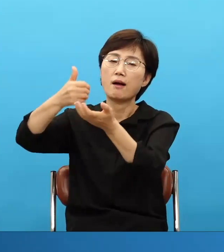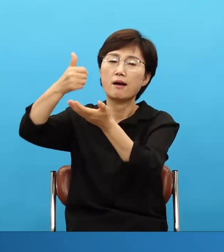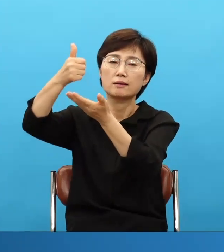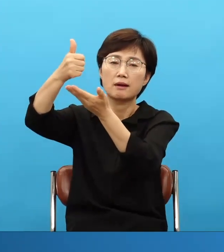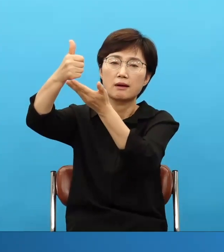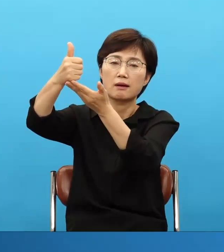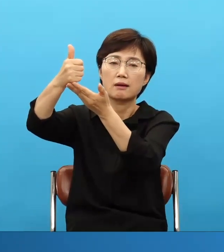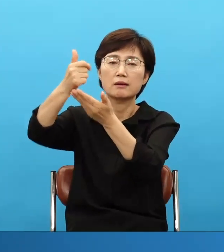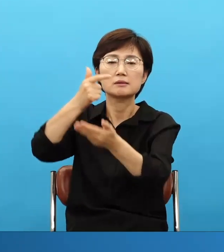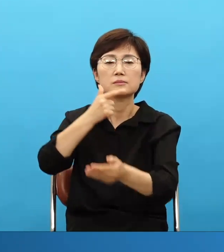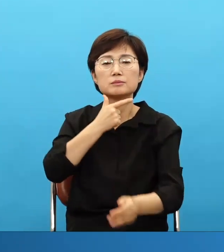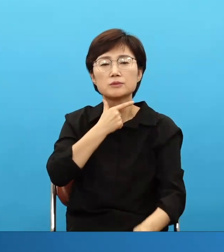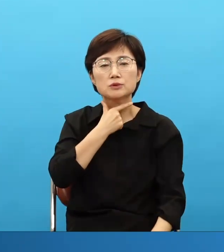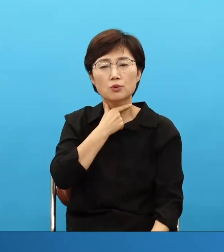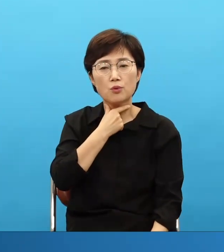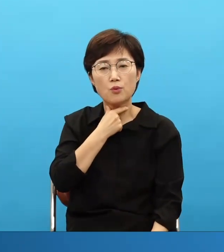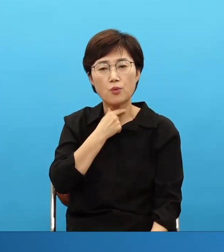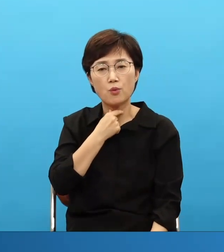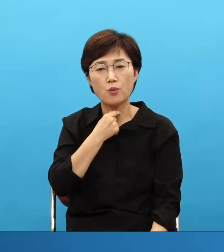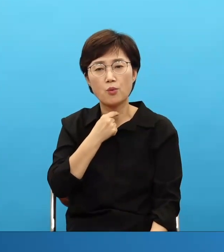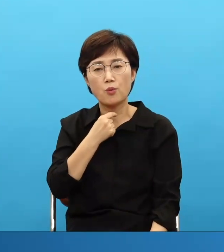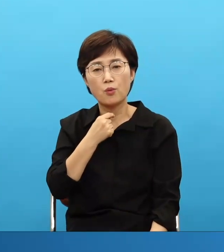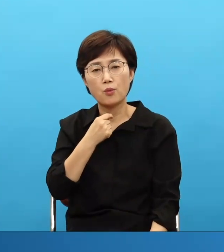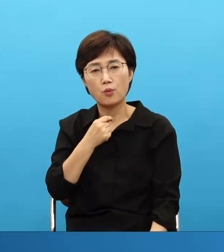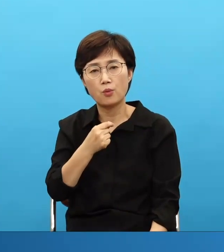불로서 하나님